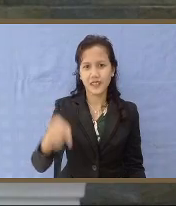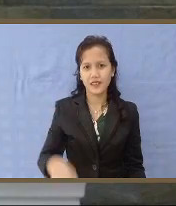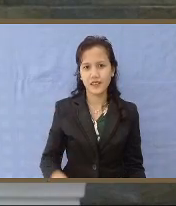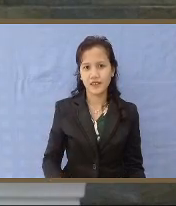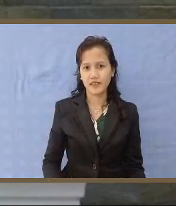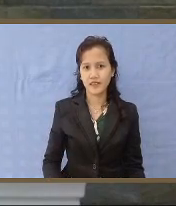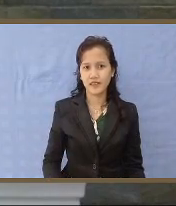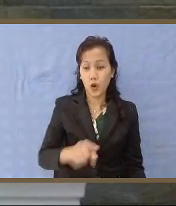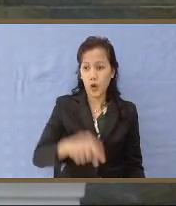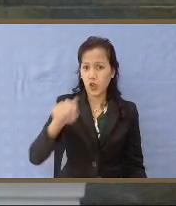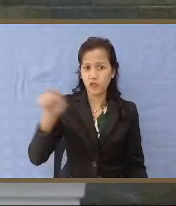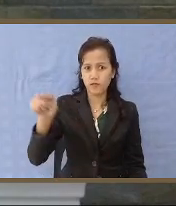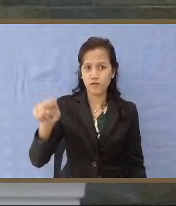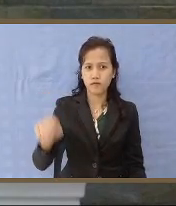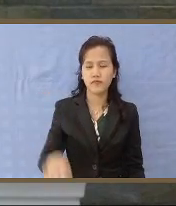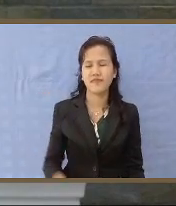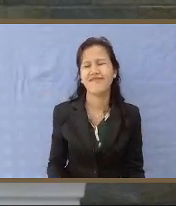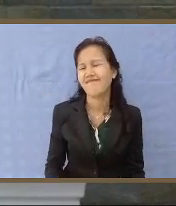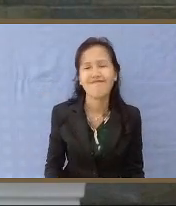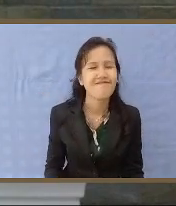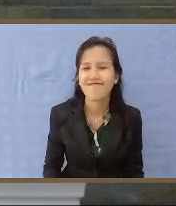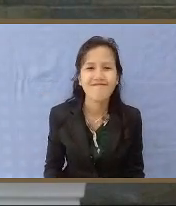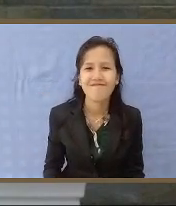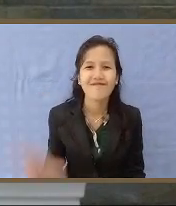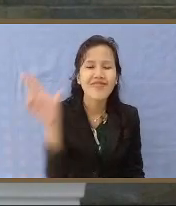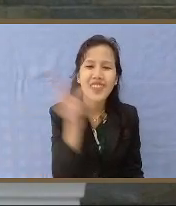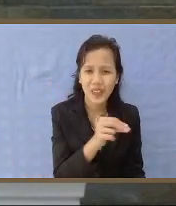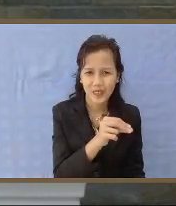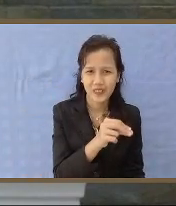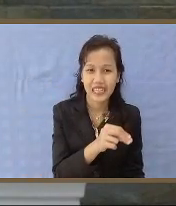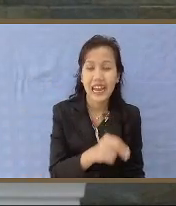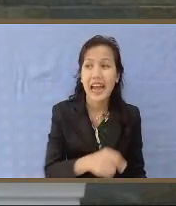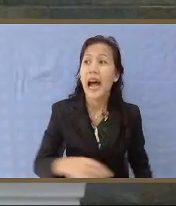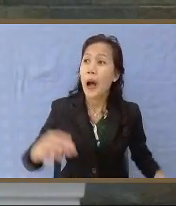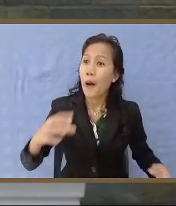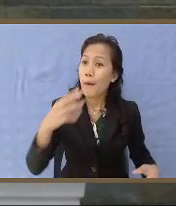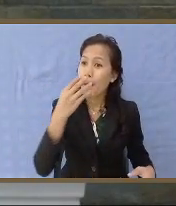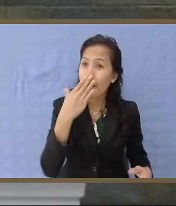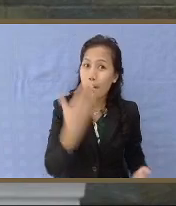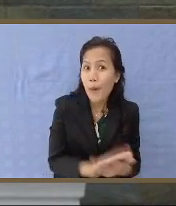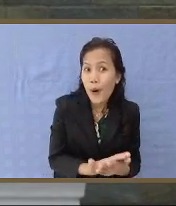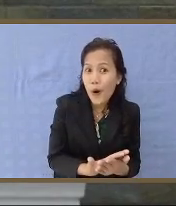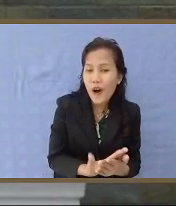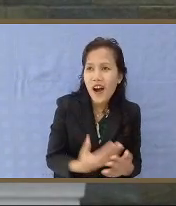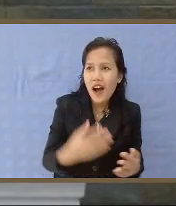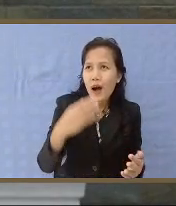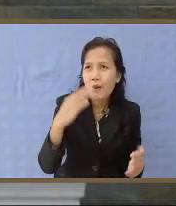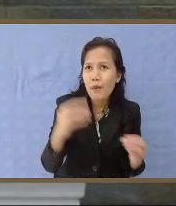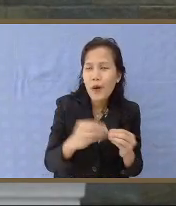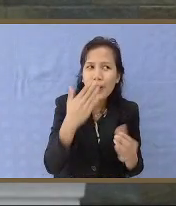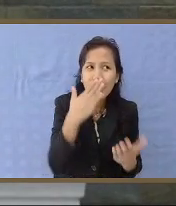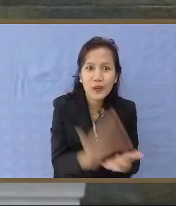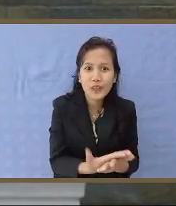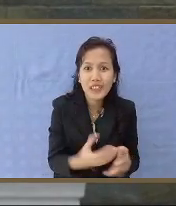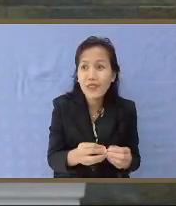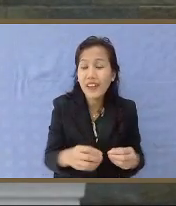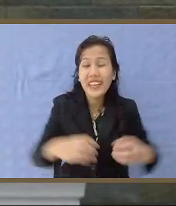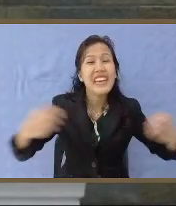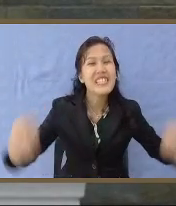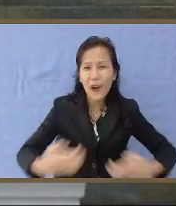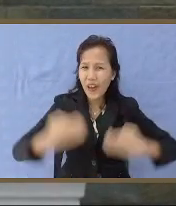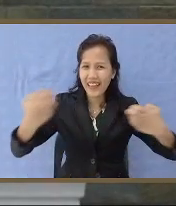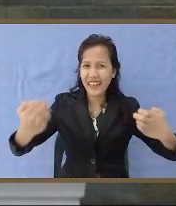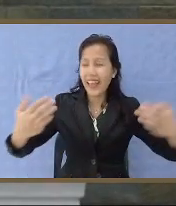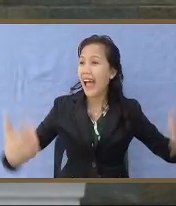masaya ang sumunod sa Panginoon at hindi matakot sa pagsunod sa Panginoon? Ako ay masayang sumusunod sa Panginoon. Hindi ako takot na sumusunod